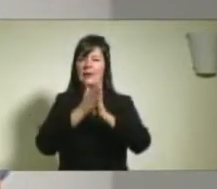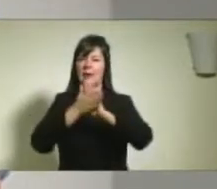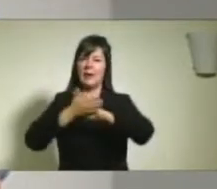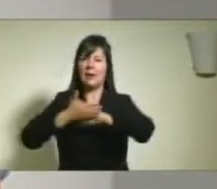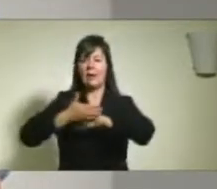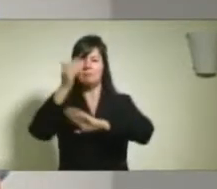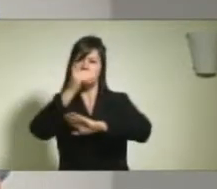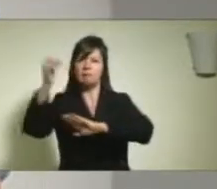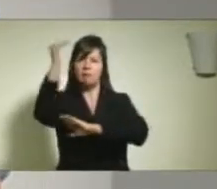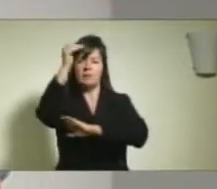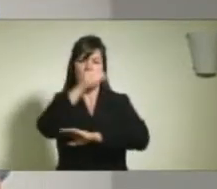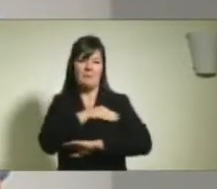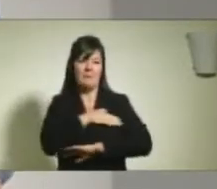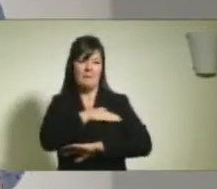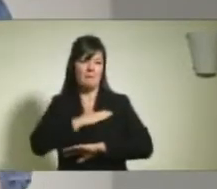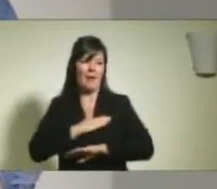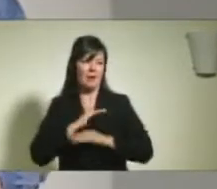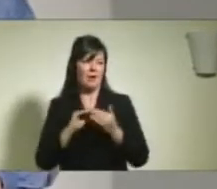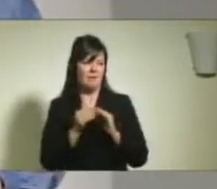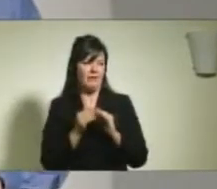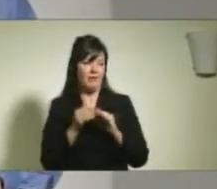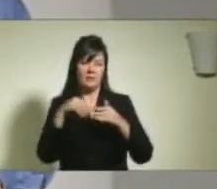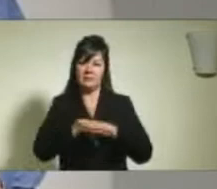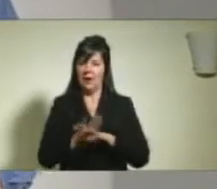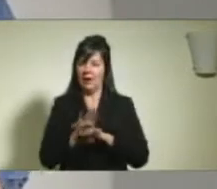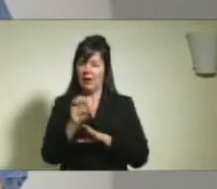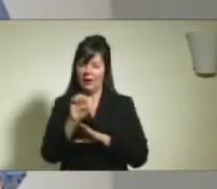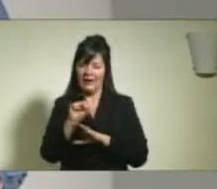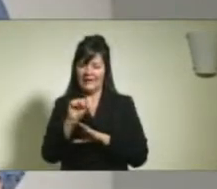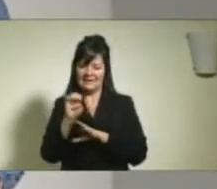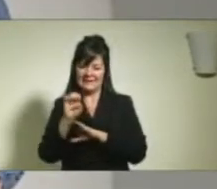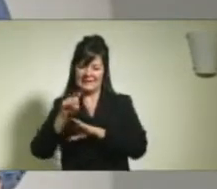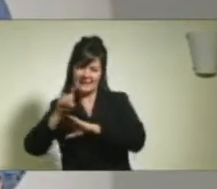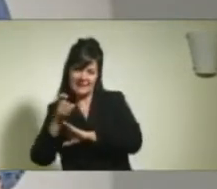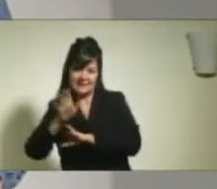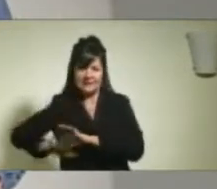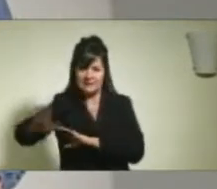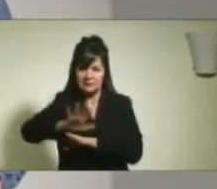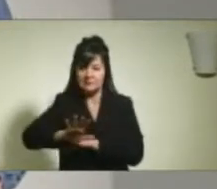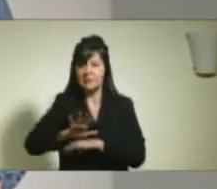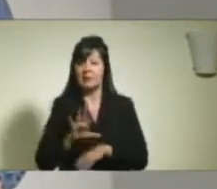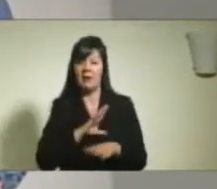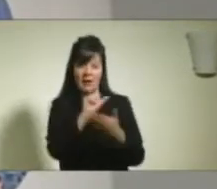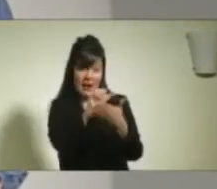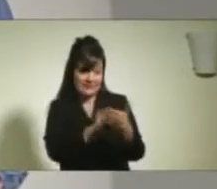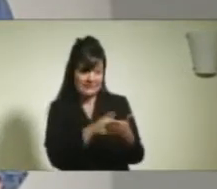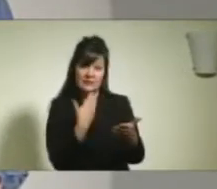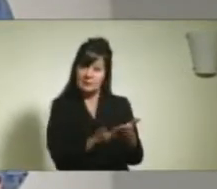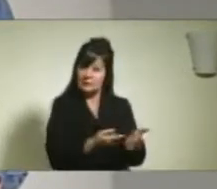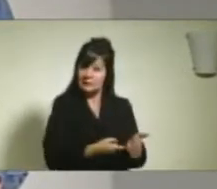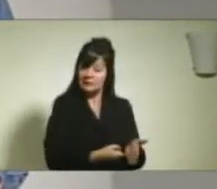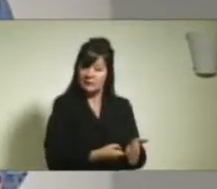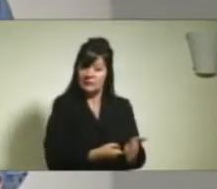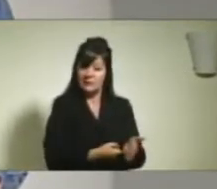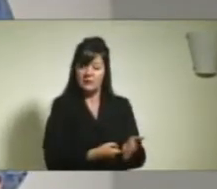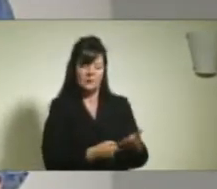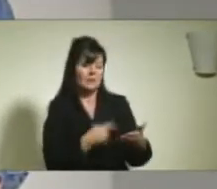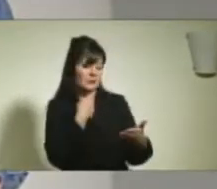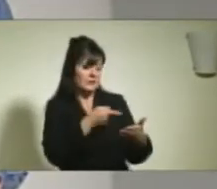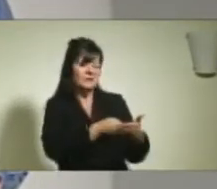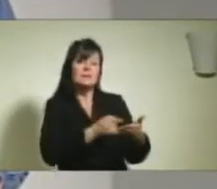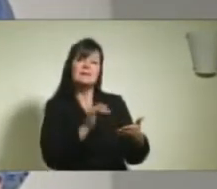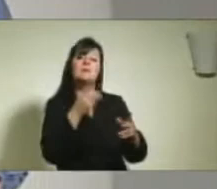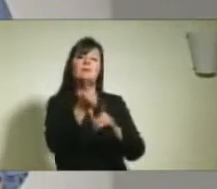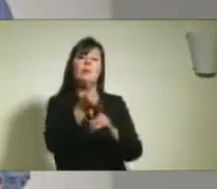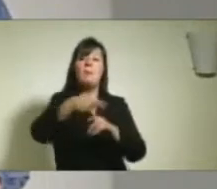au poste de maire dans le comté de Essex. Et d'ailleurs, dans cet article, il disait que si vous êtes